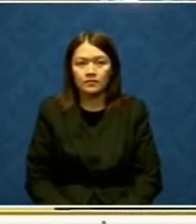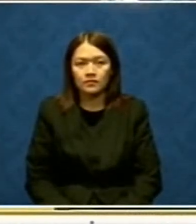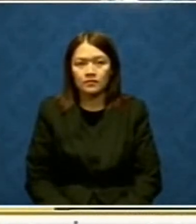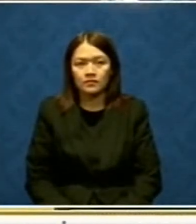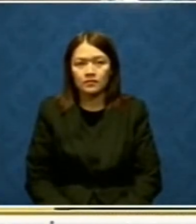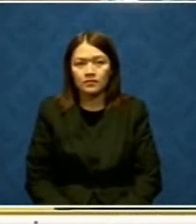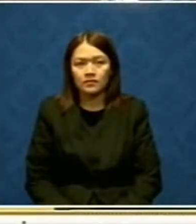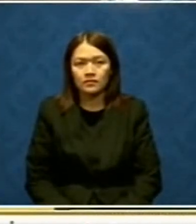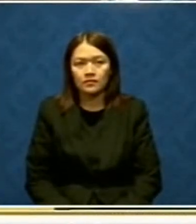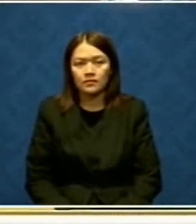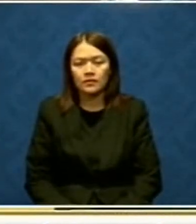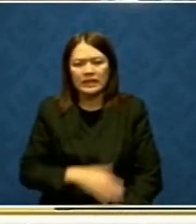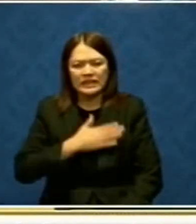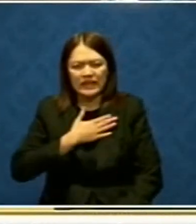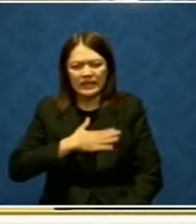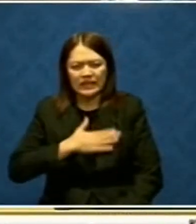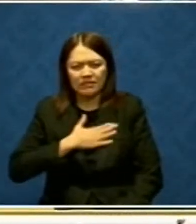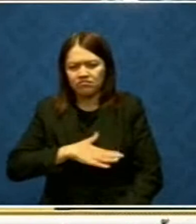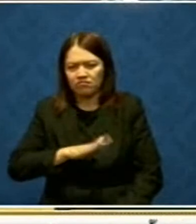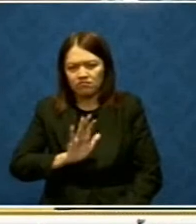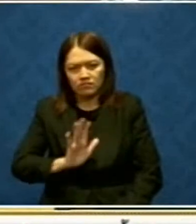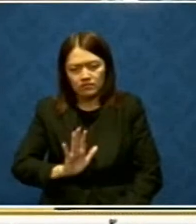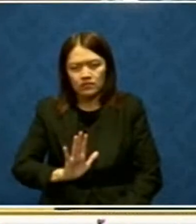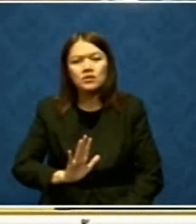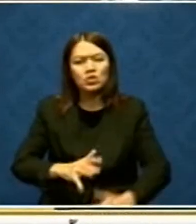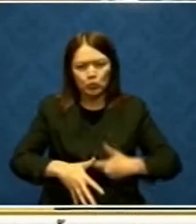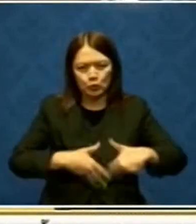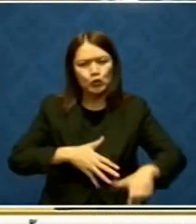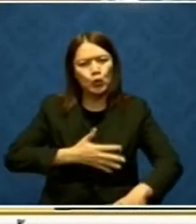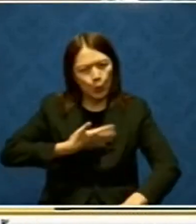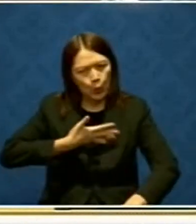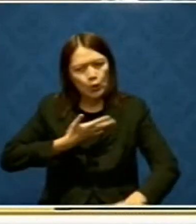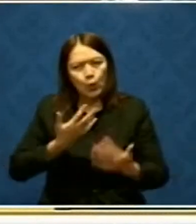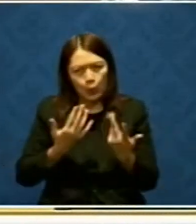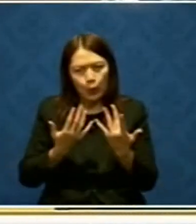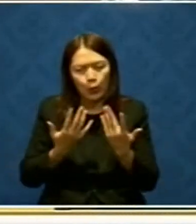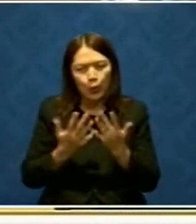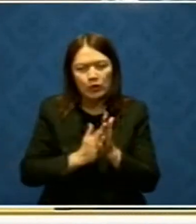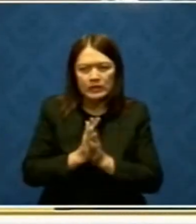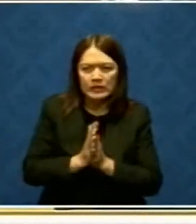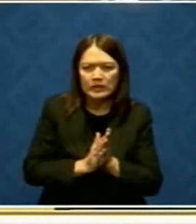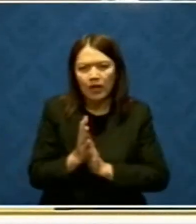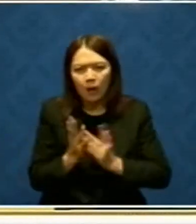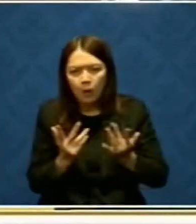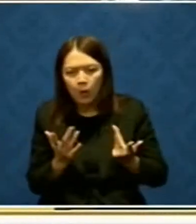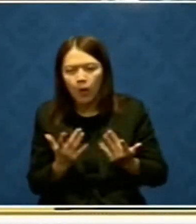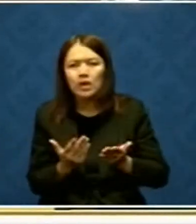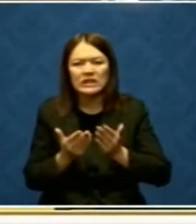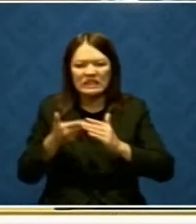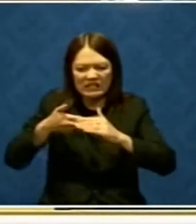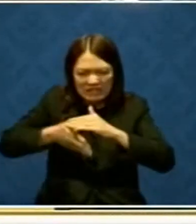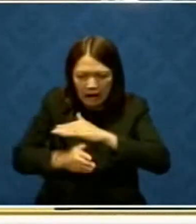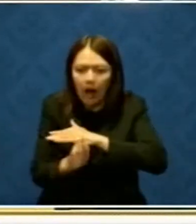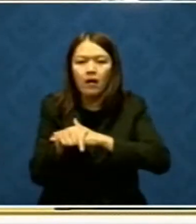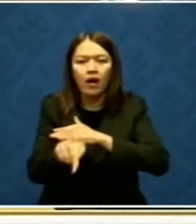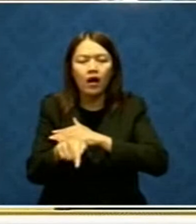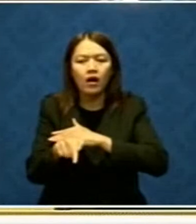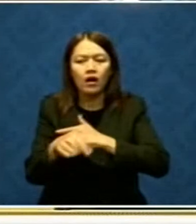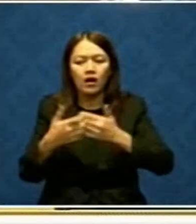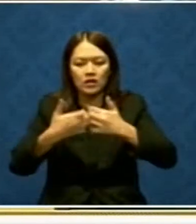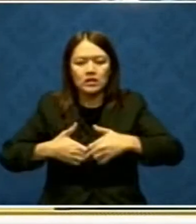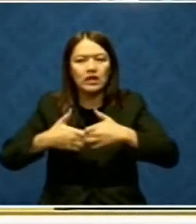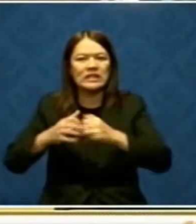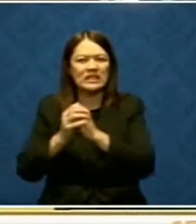ท่านรัฐมนตรีอย่าใจเย็นเหมือนกองทัพเรือนะครับเพราะว่าประชาชนใจร้อนนะครับอยากได้คำตอบนี่เรากำลังจะได้เรือดำน้ำที่เป็นเครื่องยน